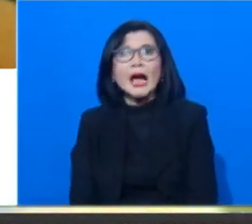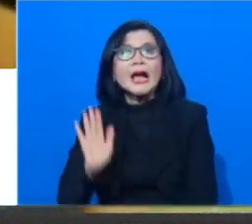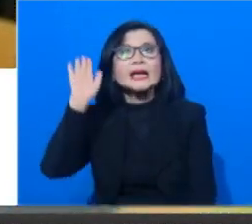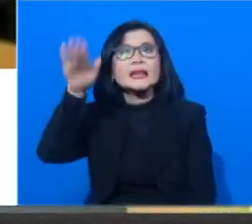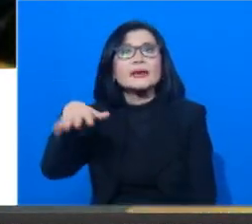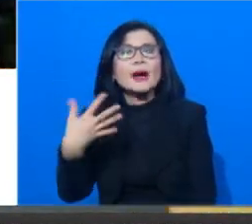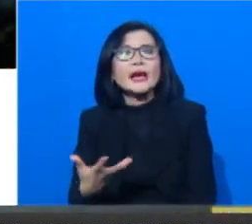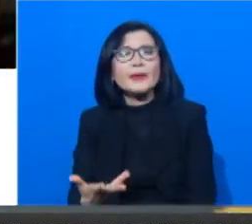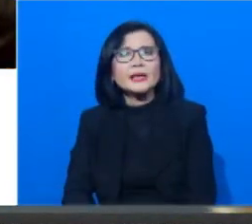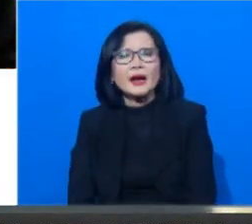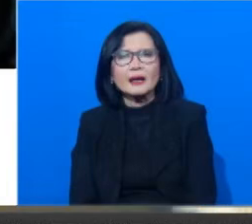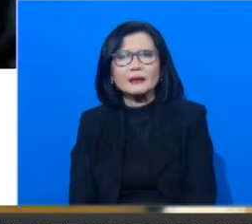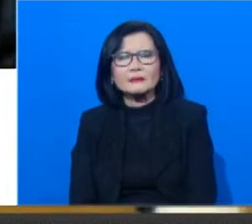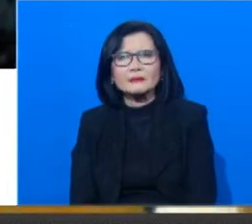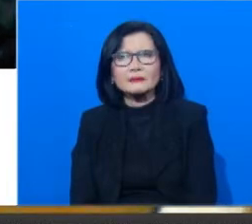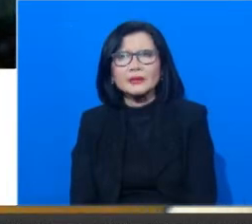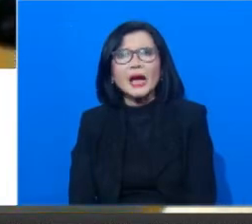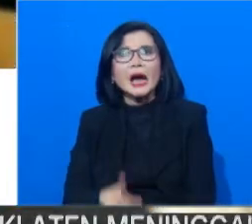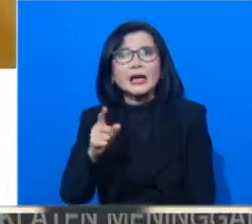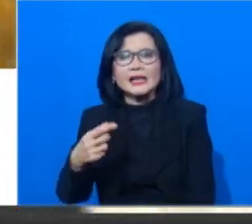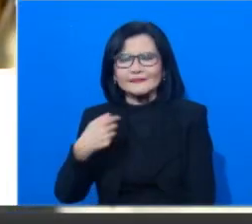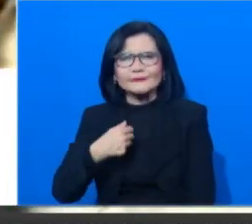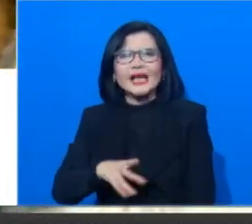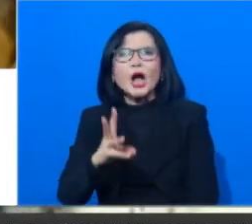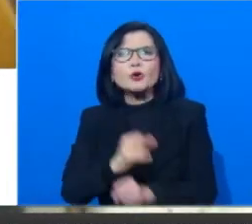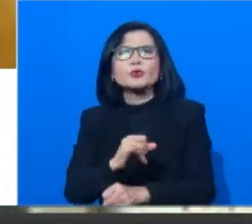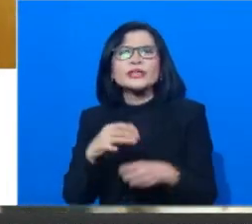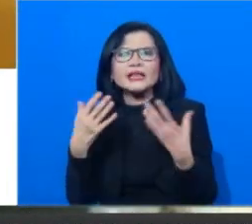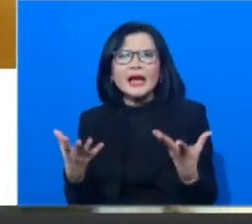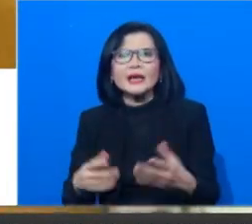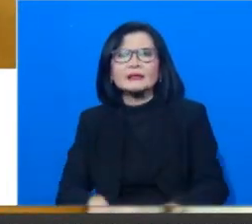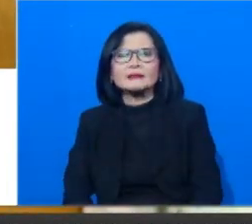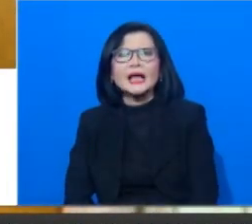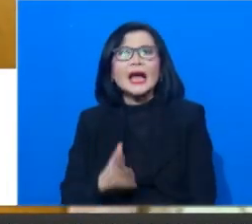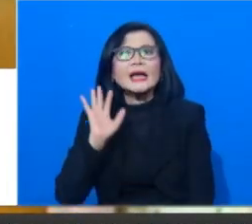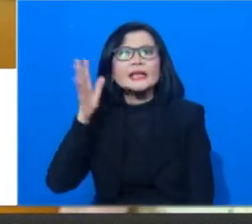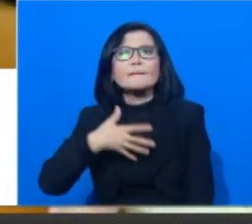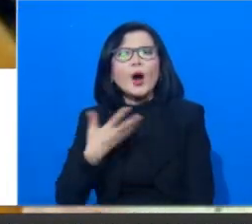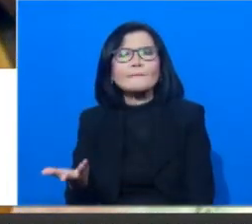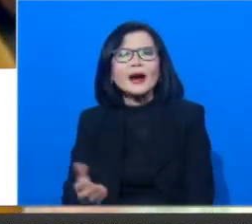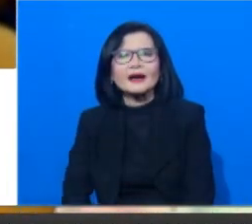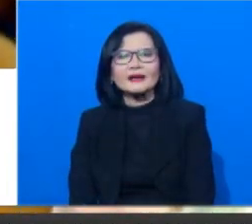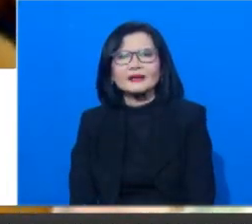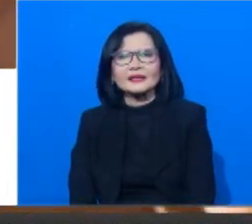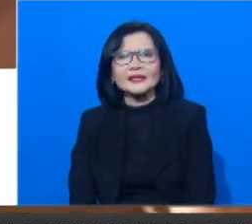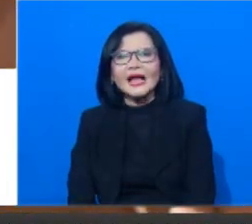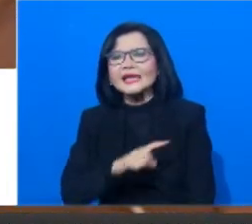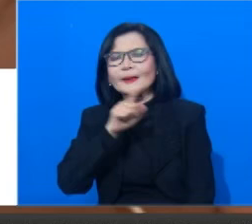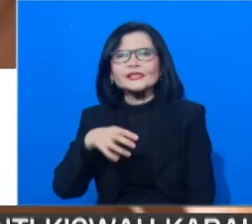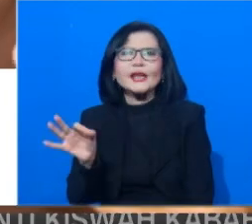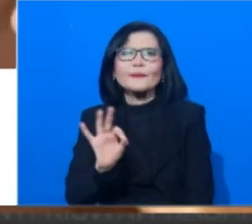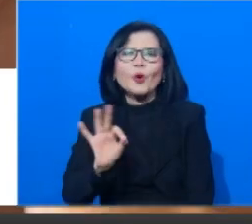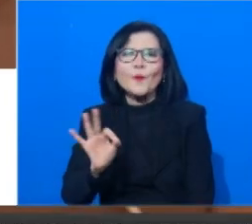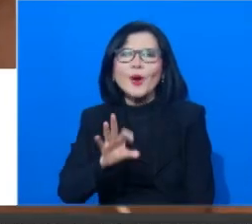secara formil dan juga materiil Mas Begi dirugikan dong kira-kira ada langkah strategis selanjutnya tidak yang dilakukan sejauh ini saya belum ngobrol